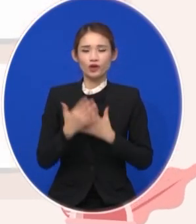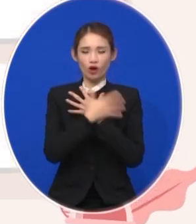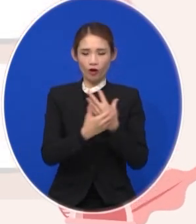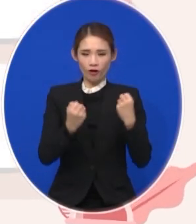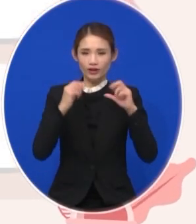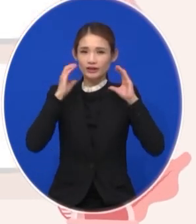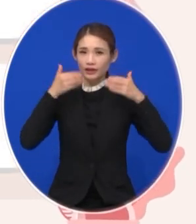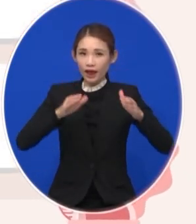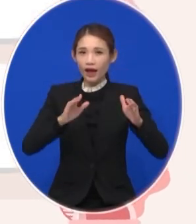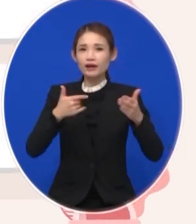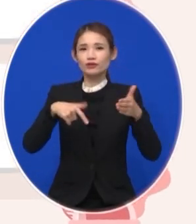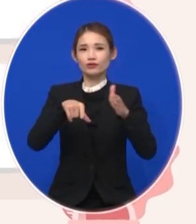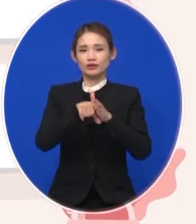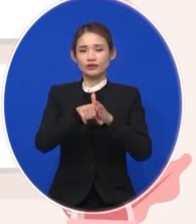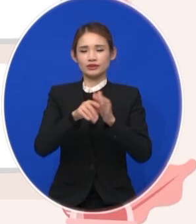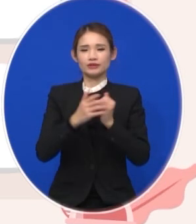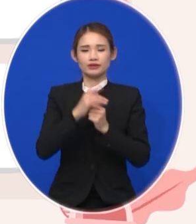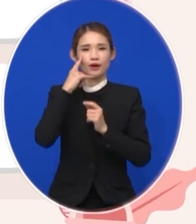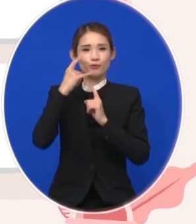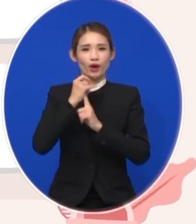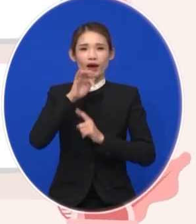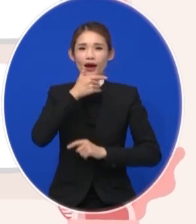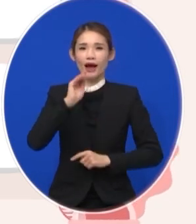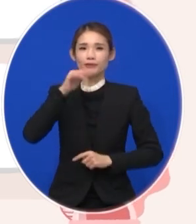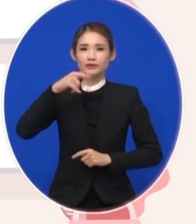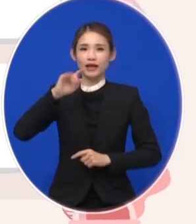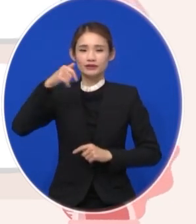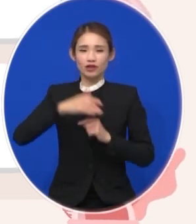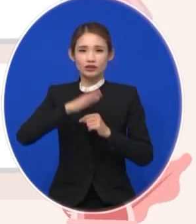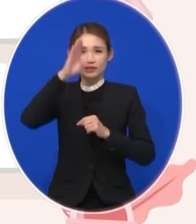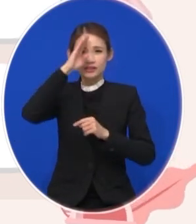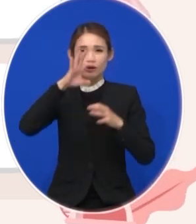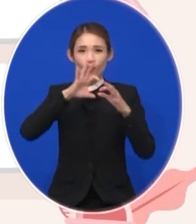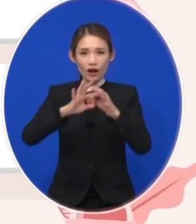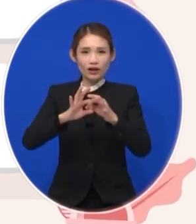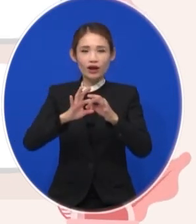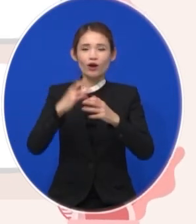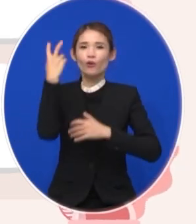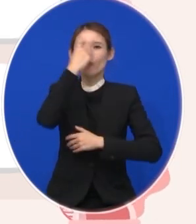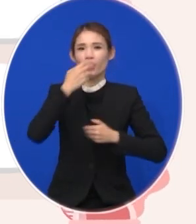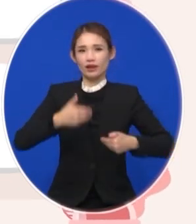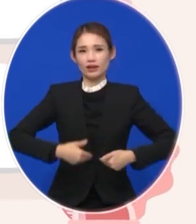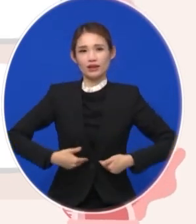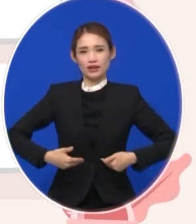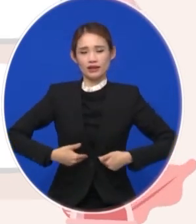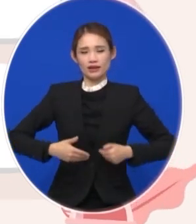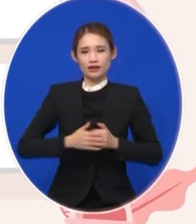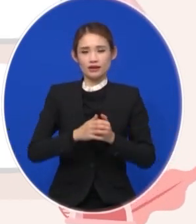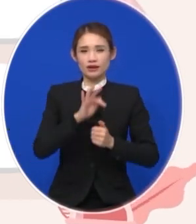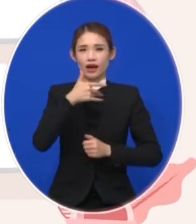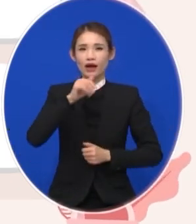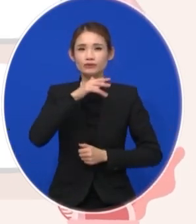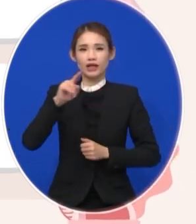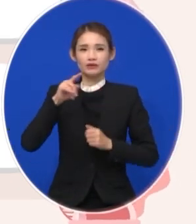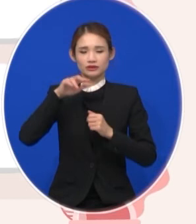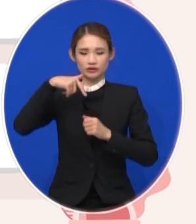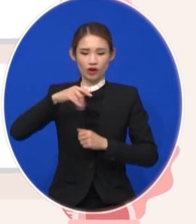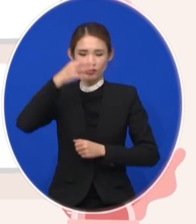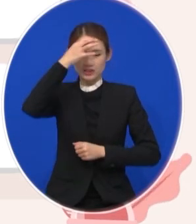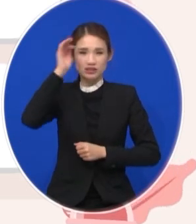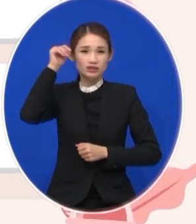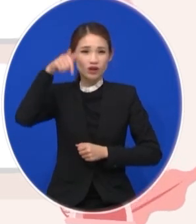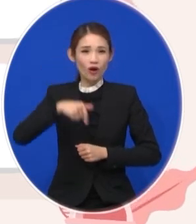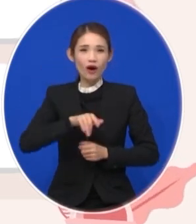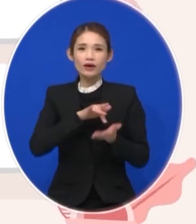건강한 태아를 위해 산모의 갑상선 질환 관리가 필요합니다. 갑상선 기능 저하증 약 신지로이드는 복용이